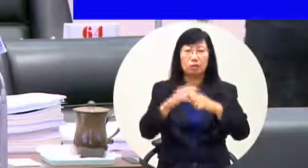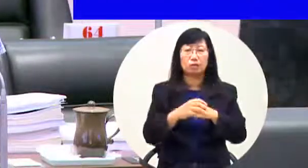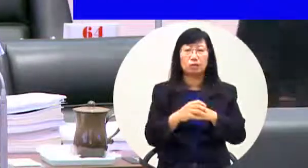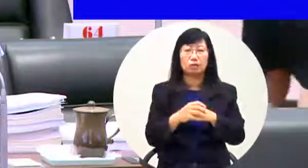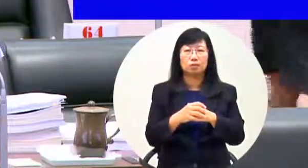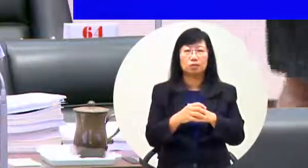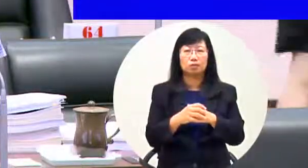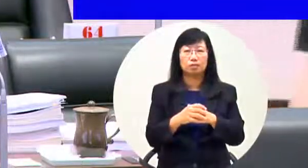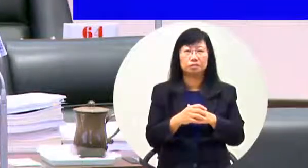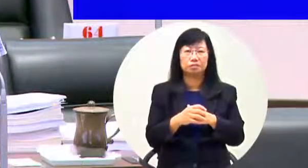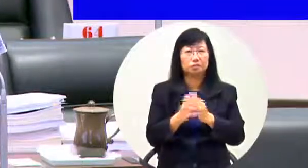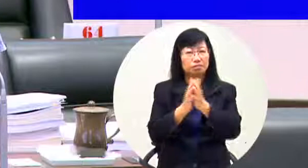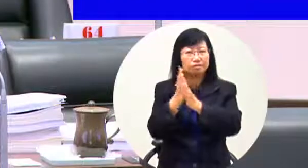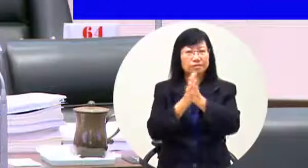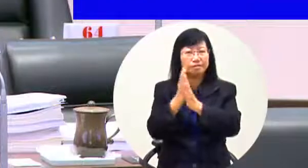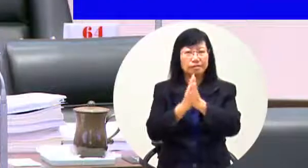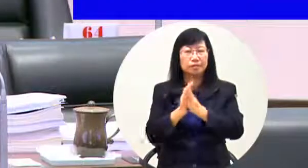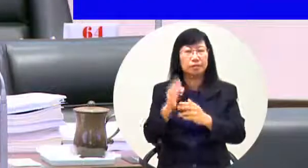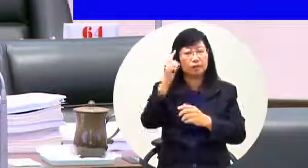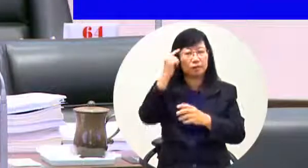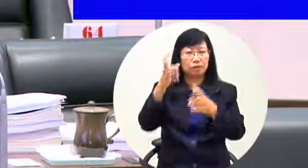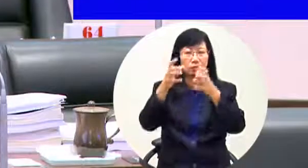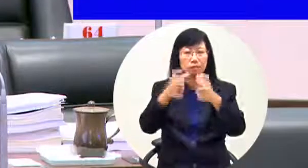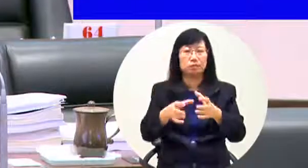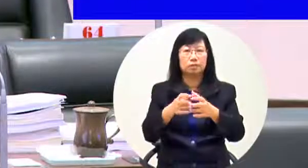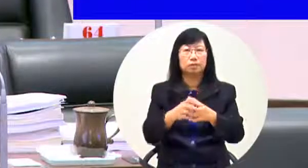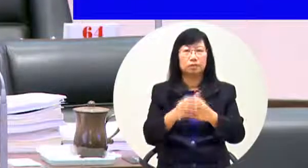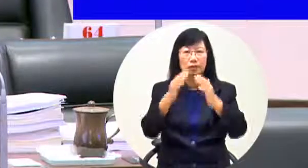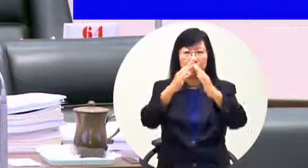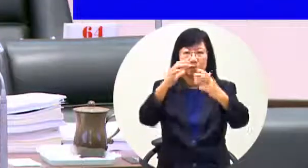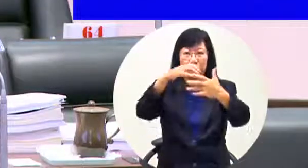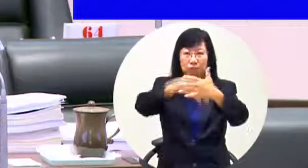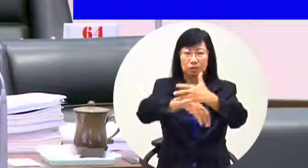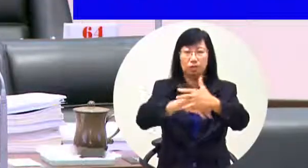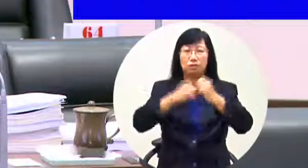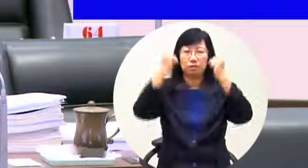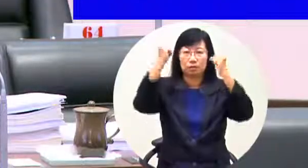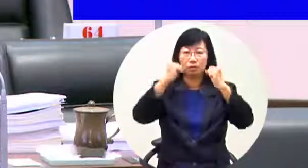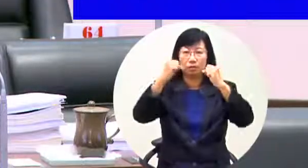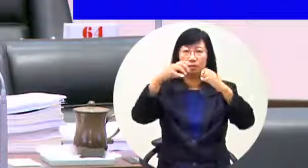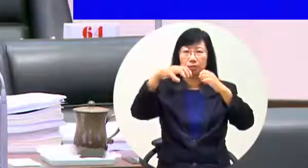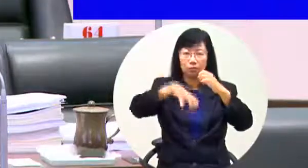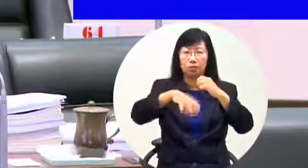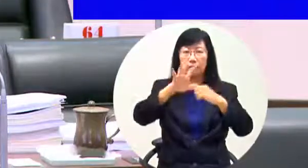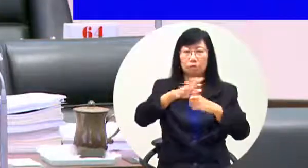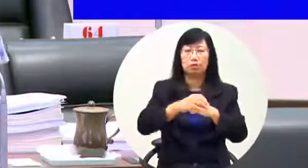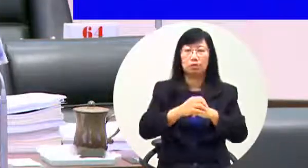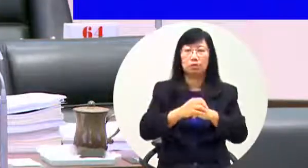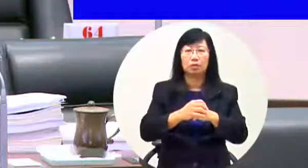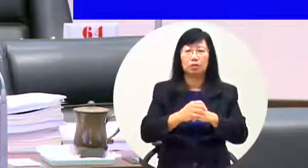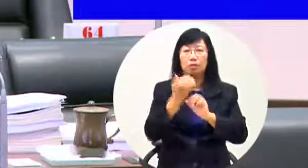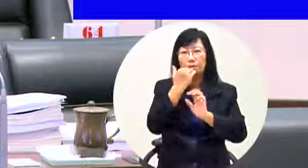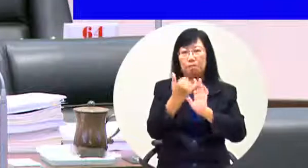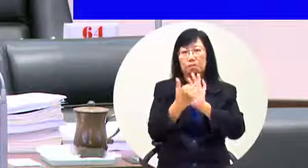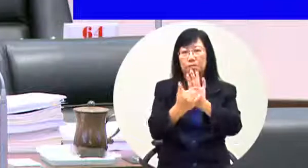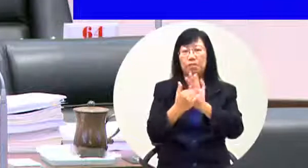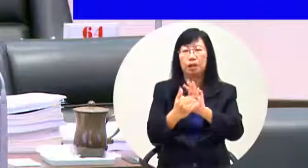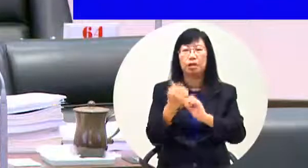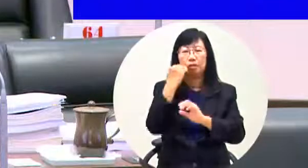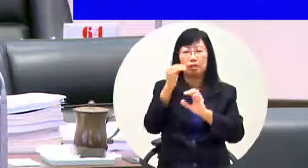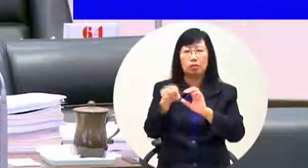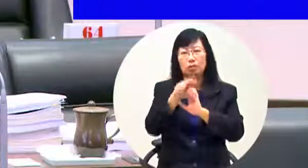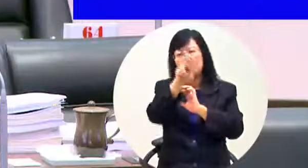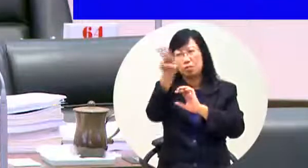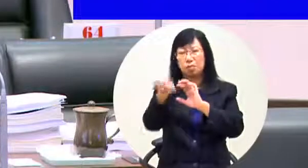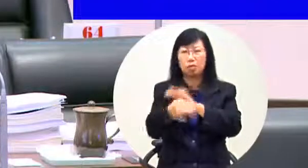立室内的体育馆，避免空气污染的时候不能举行运动会，不能运动，不能活